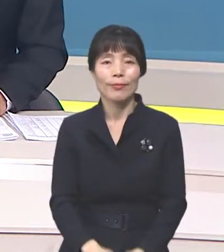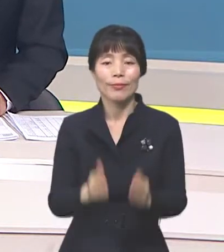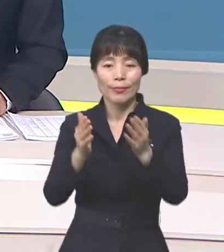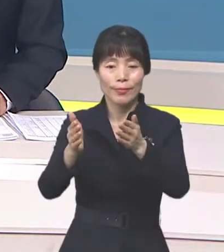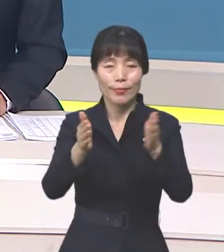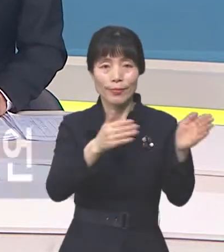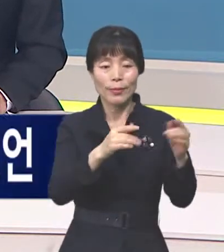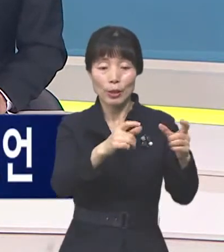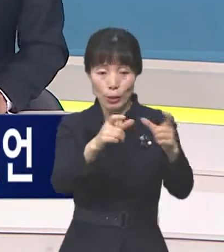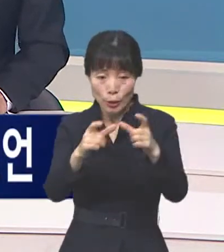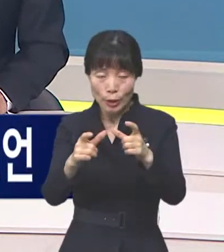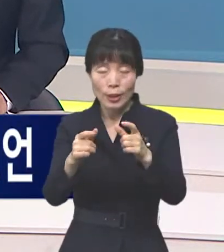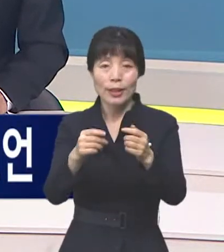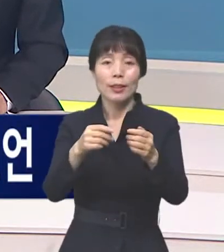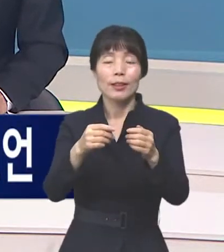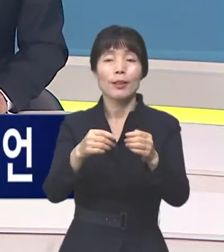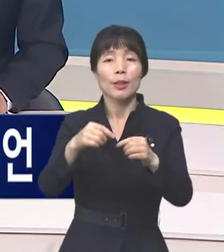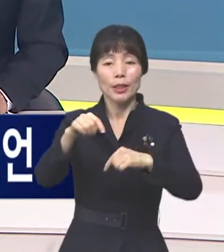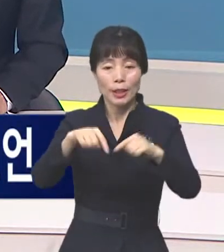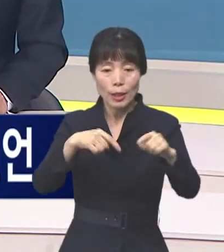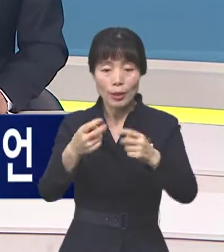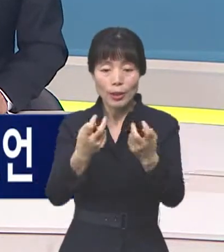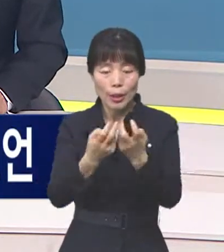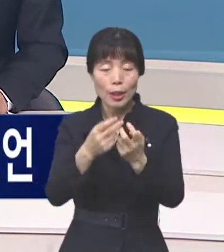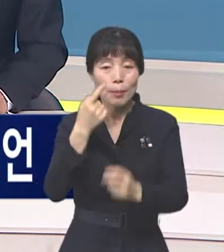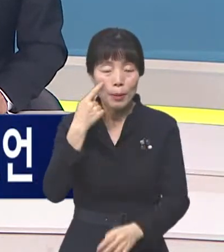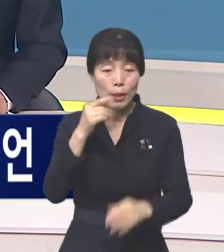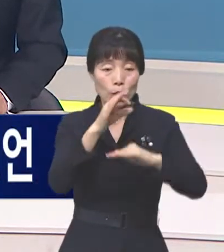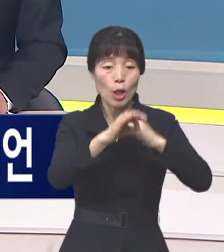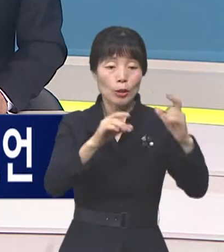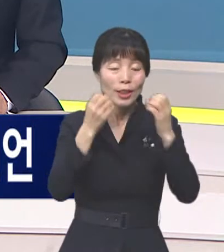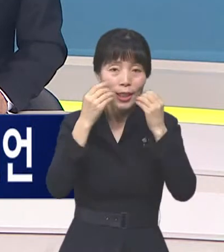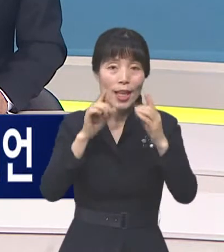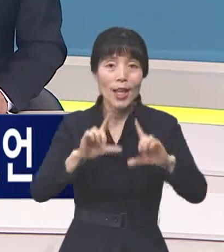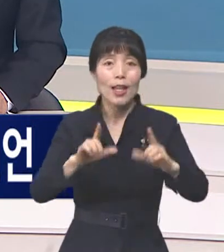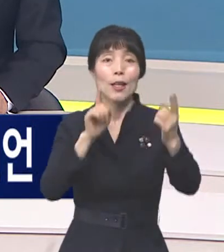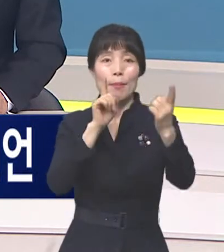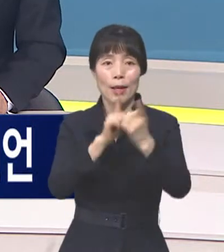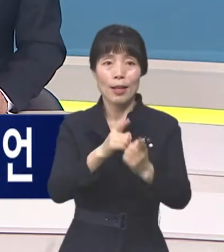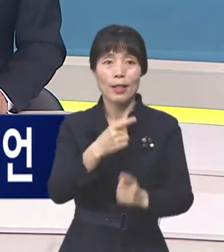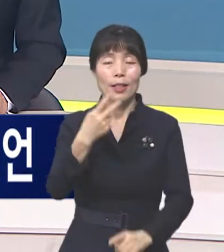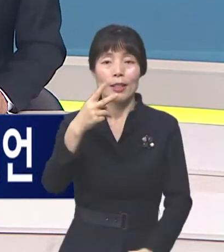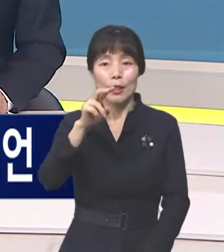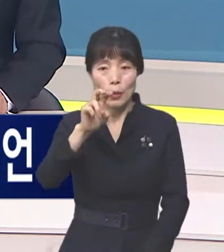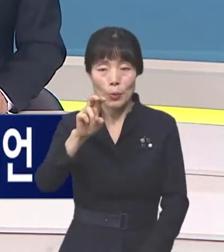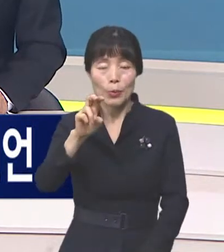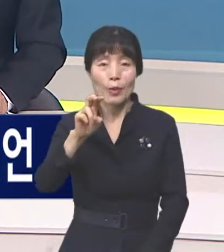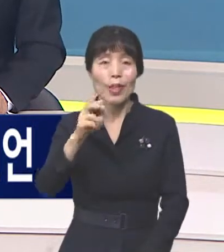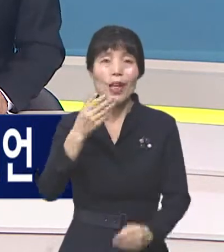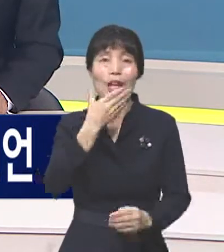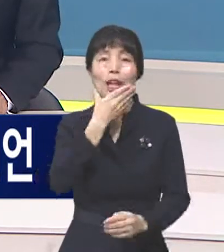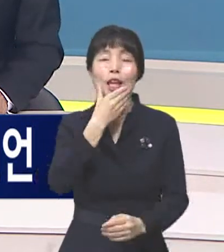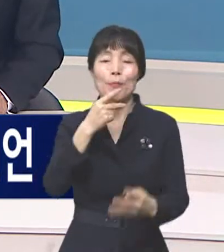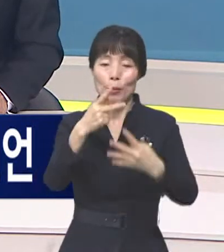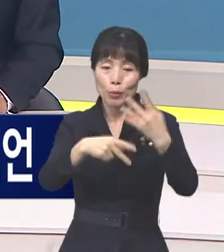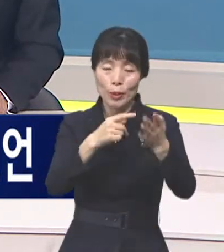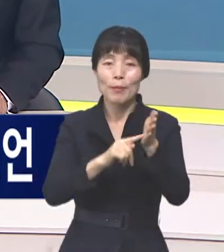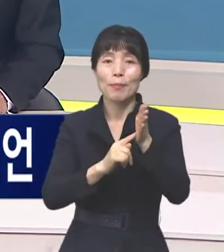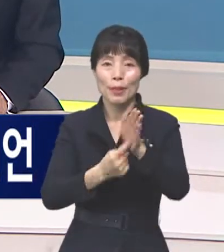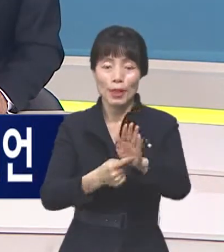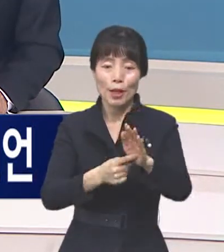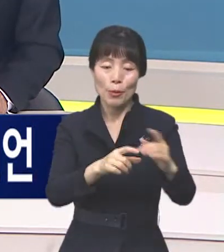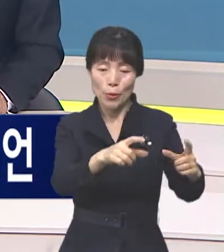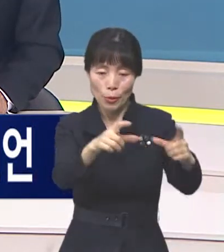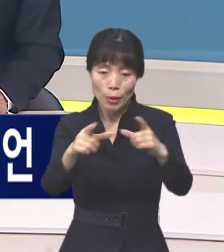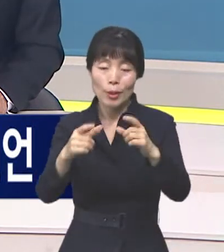다음은 군구의 정책을 짚어봅니다. 먼저 서구는 새해를 맞아 2020 행복 프로젝트를 발표했습니다. 모든